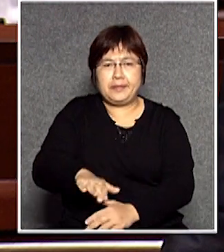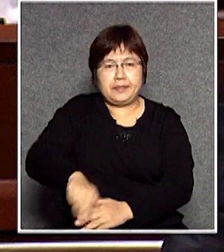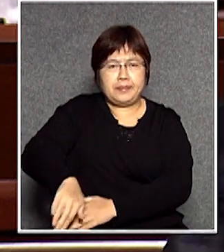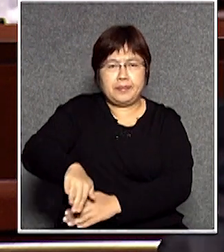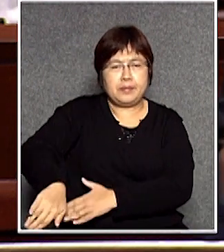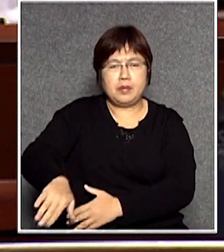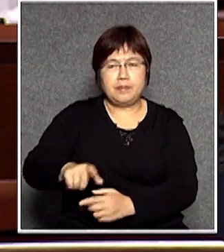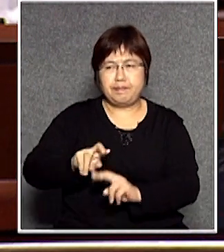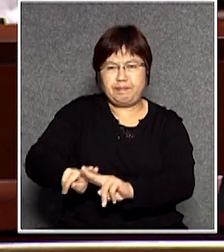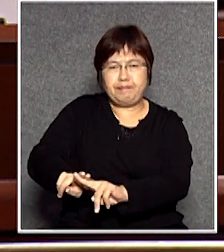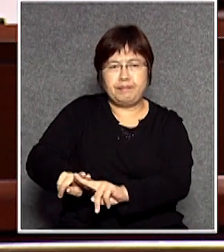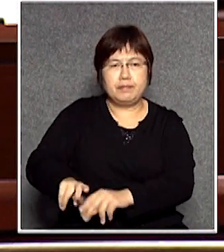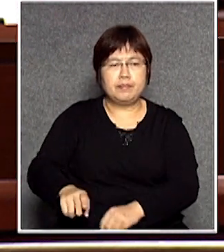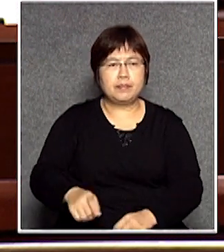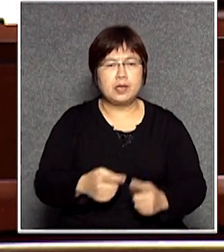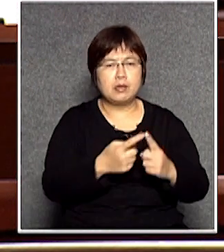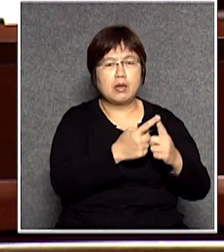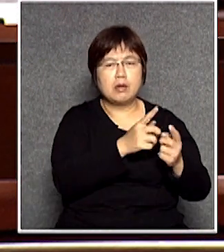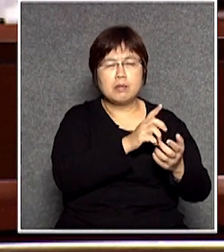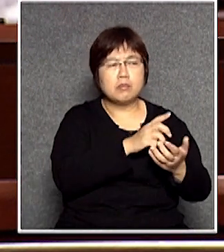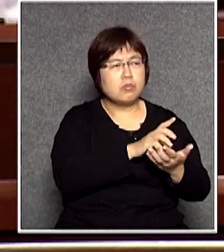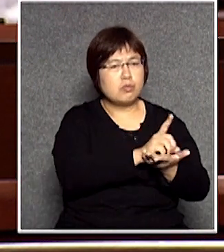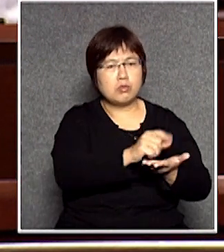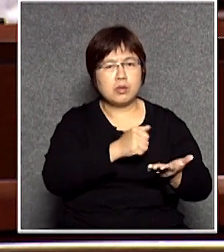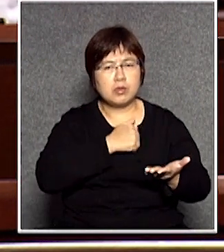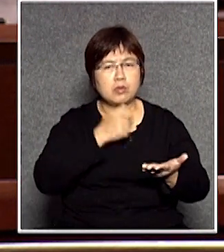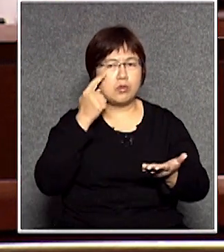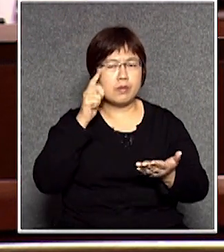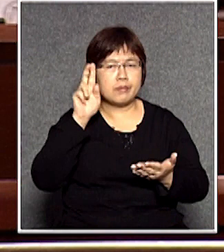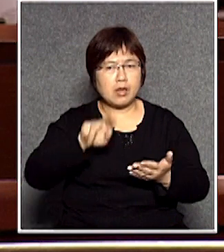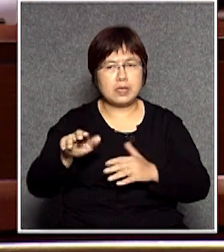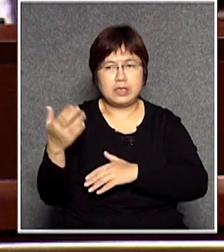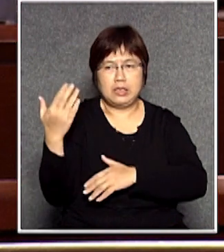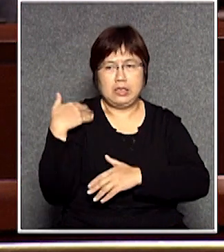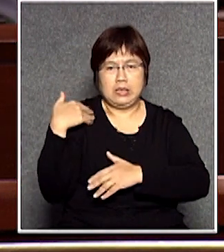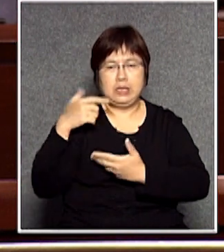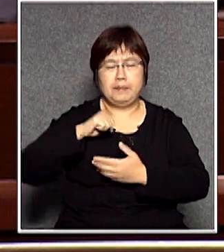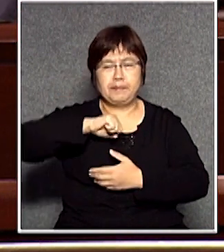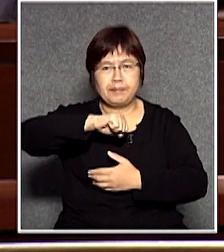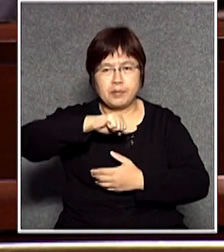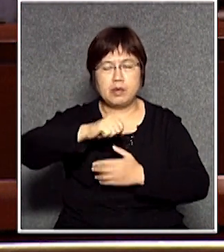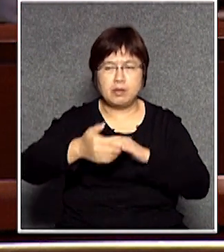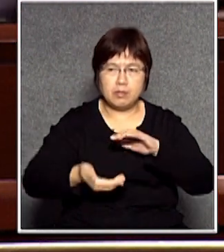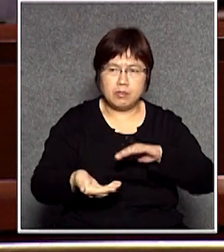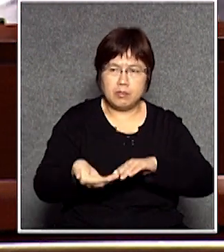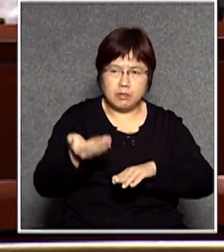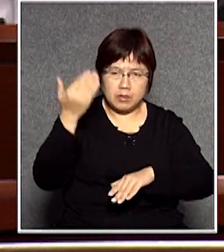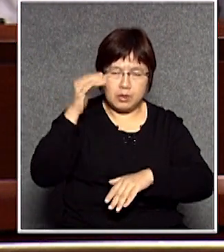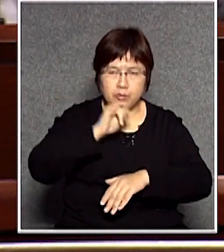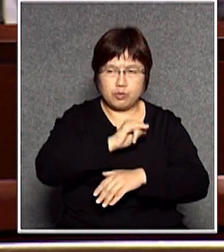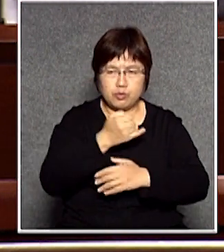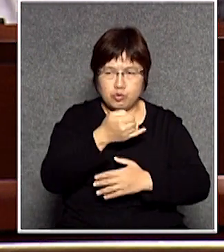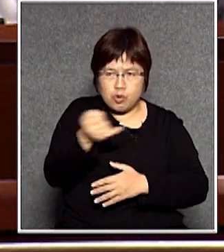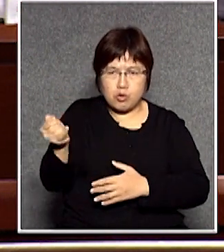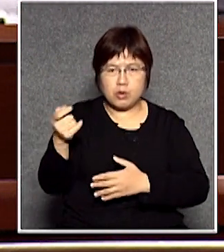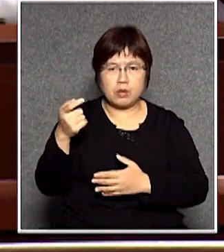面對，連民間的學者想看回文革，要回顧文革，要看回文革的毒害，全